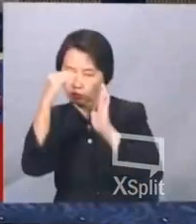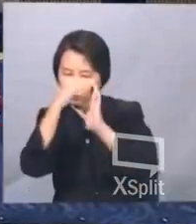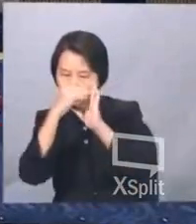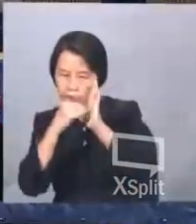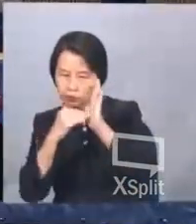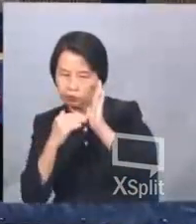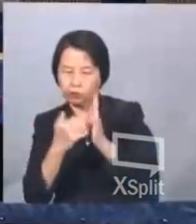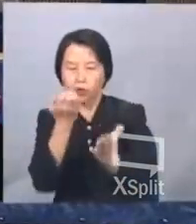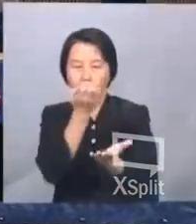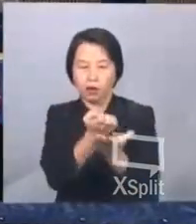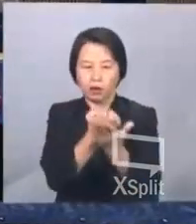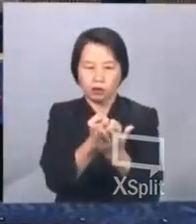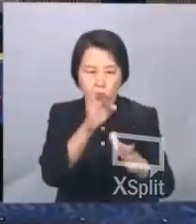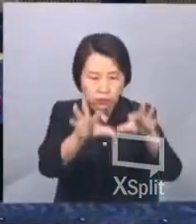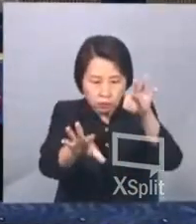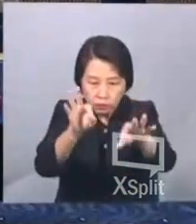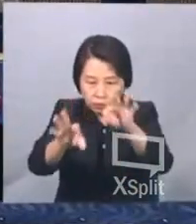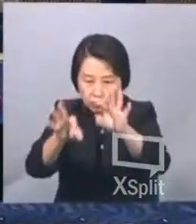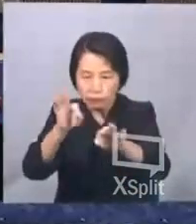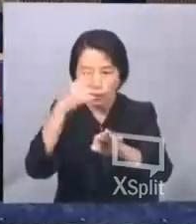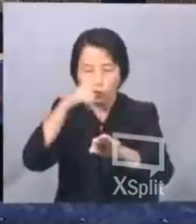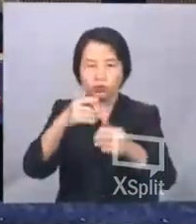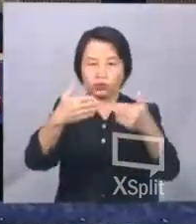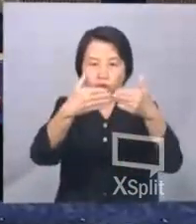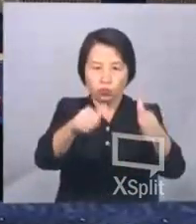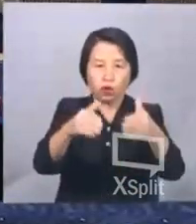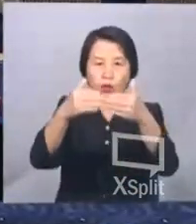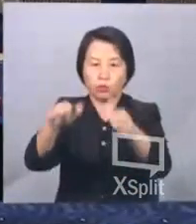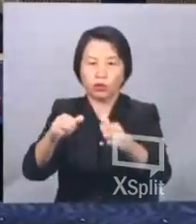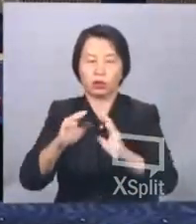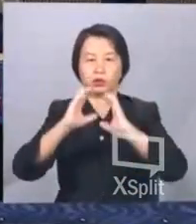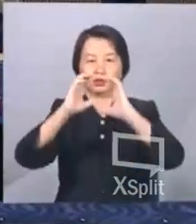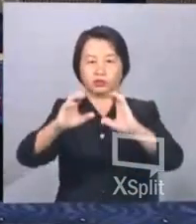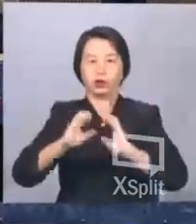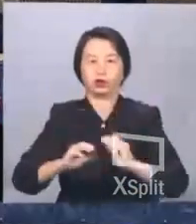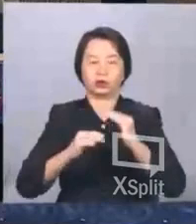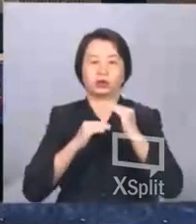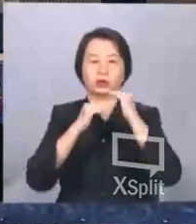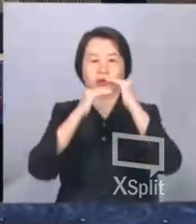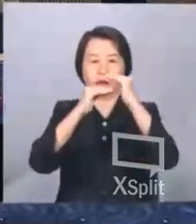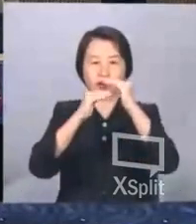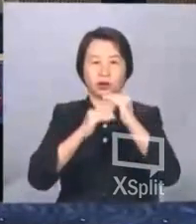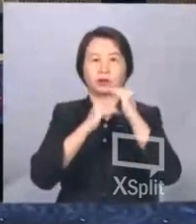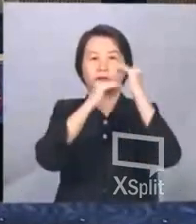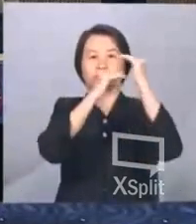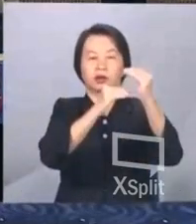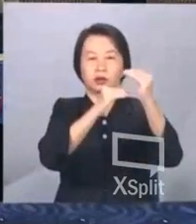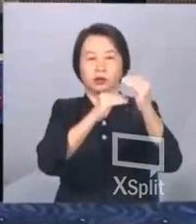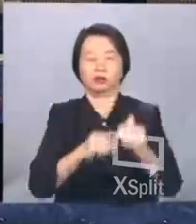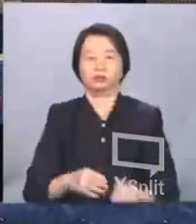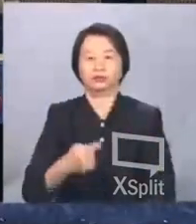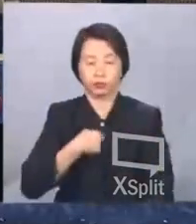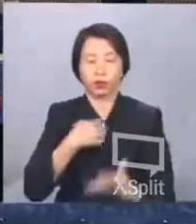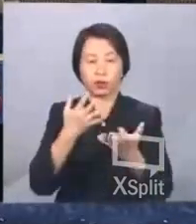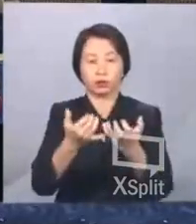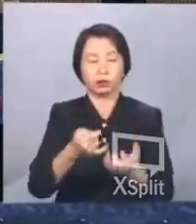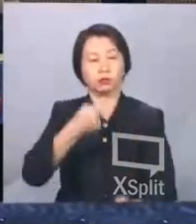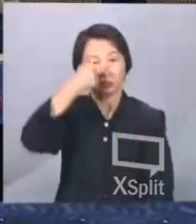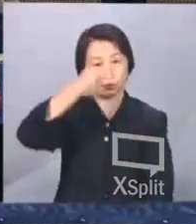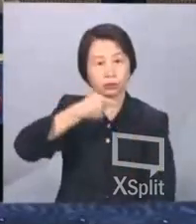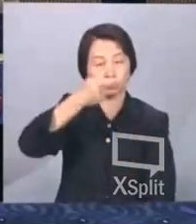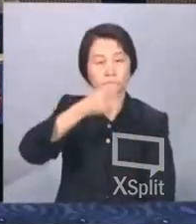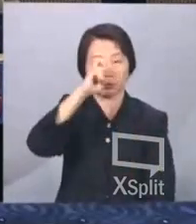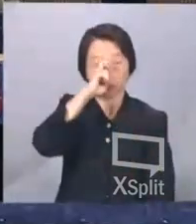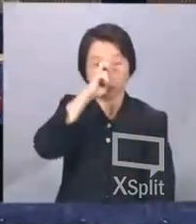sektor-sektor ekonomi yang terpilih untuk dibuka secara berperingkat Hai saya ingin tegaskan